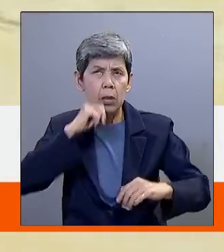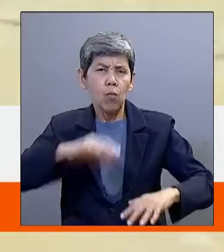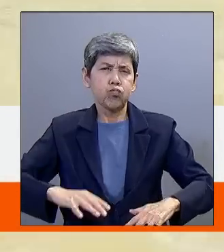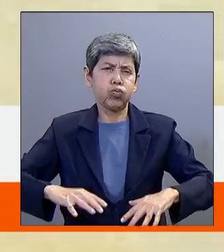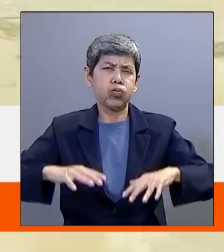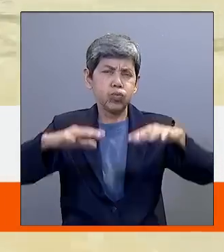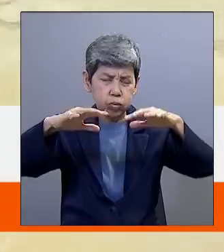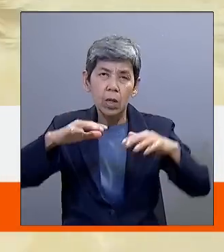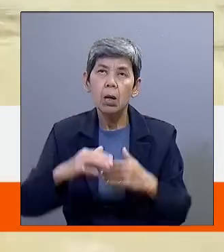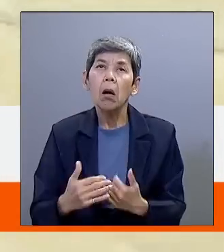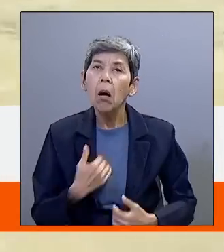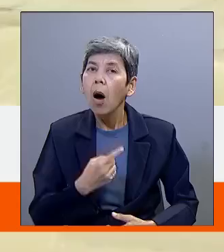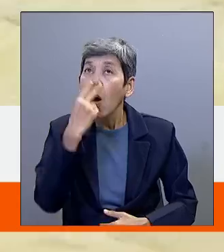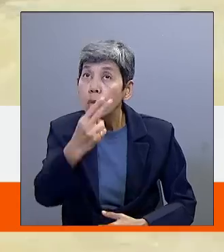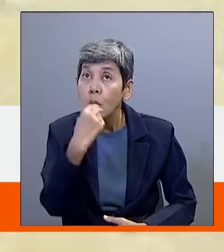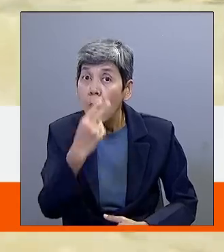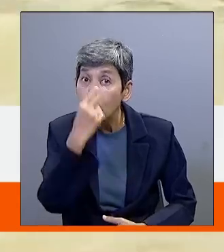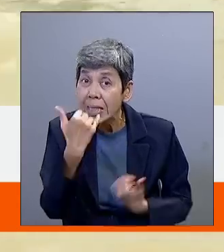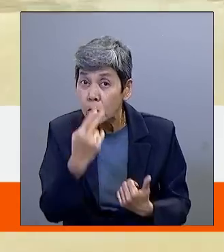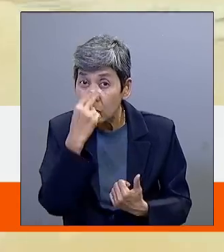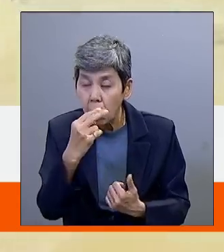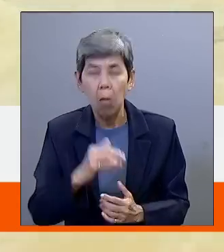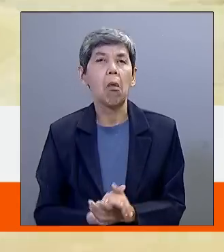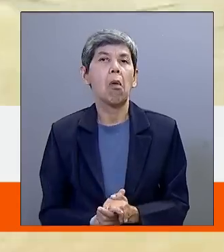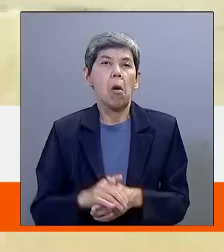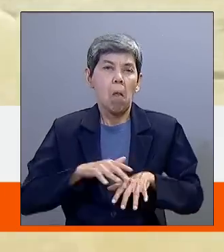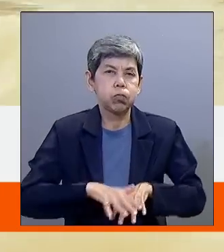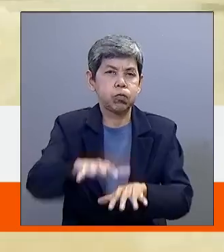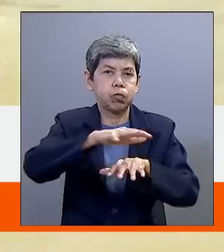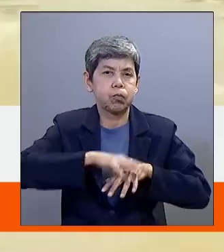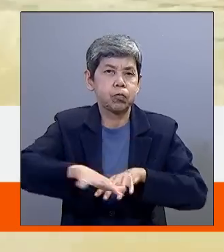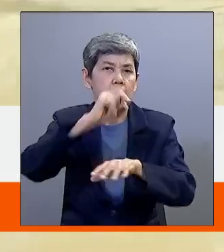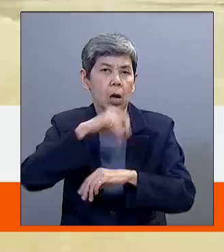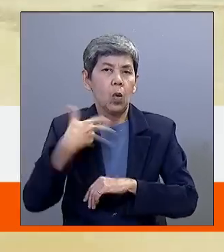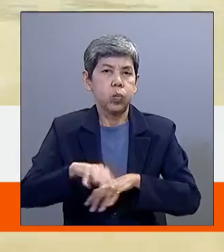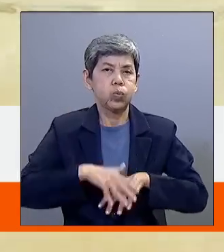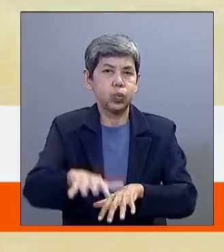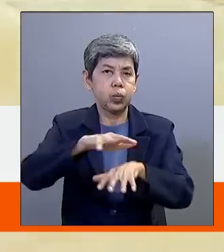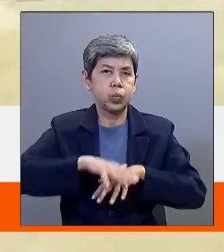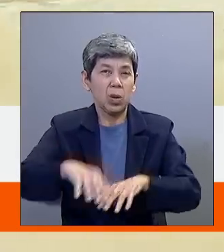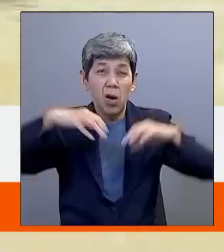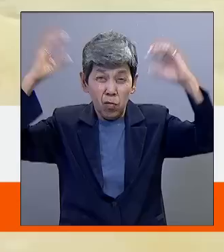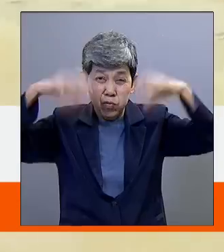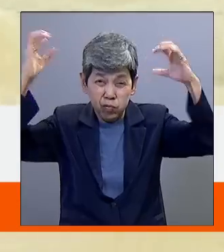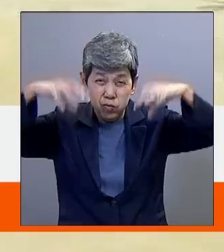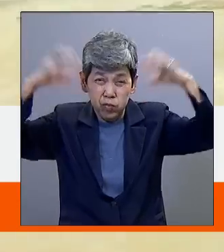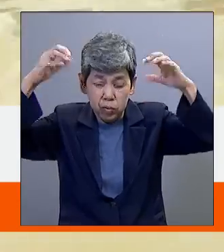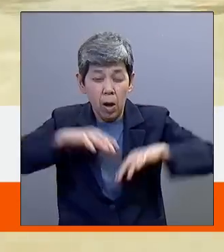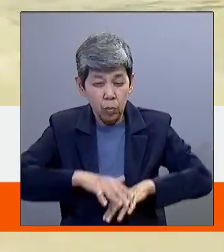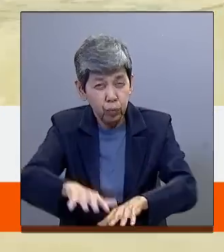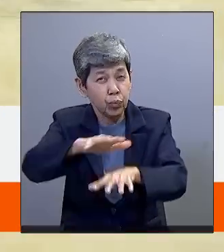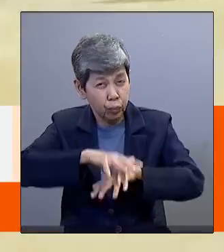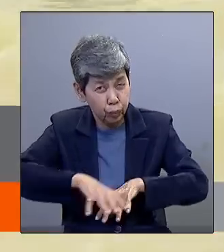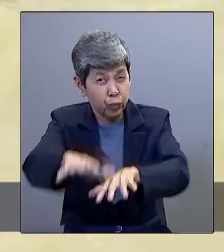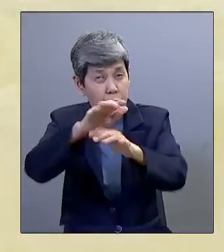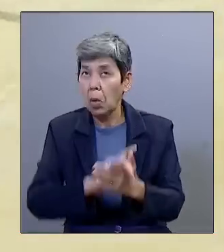มสูงนะคะและอย่างที่คุณผู้ชมเห็นอยู่ในขณะนี้กระแสน้ำนั้นค่อนข้างไหลเชี่ยวและฝนที่ยังคงโปรยปลายลงมาอย่างต่อเนื่อง